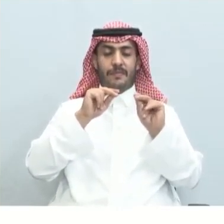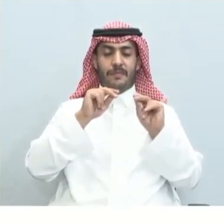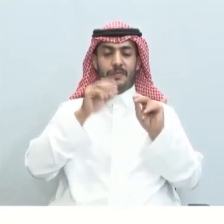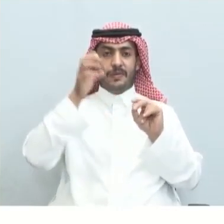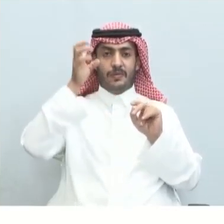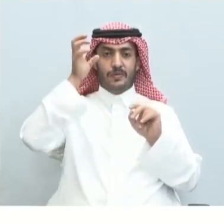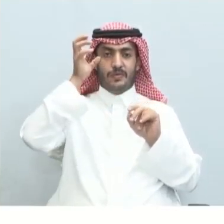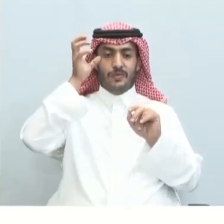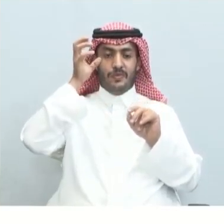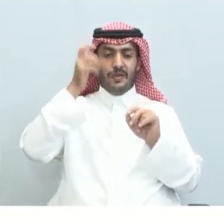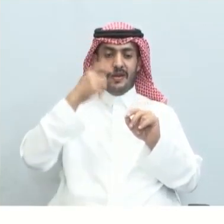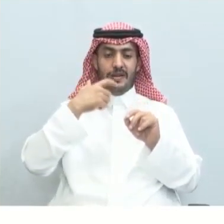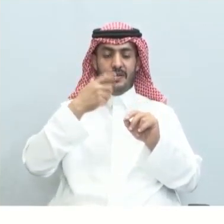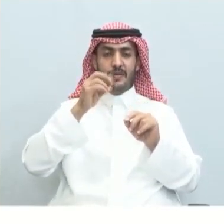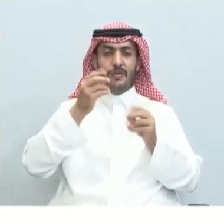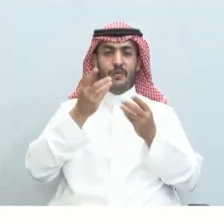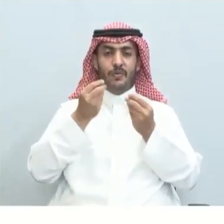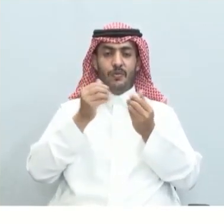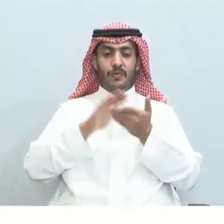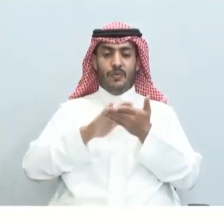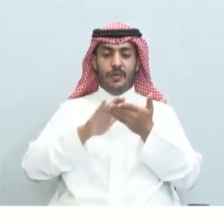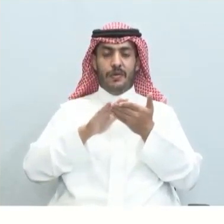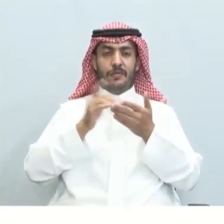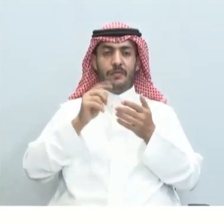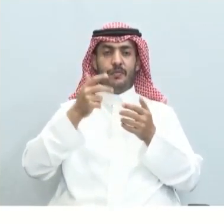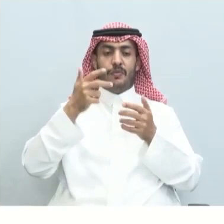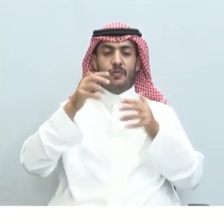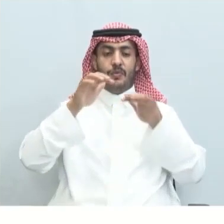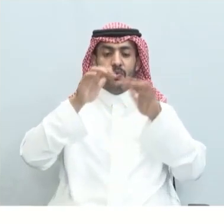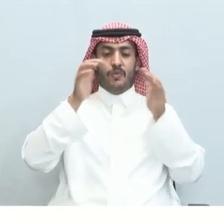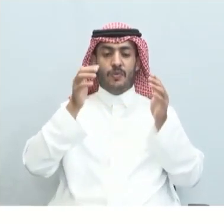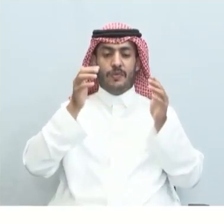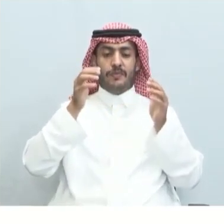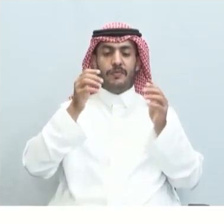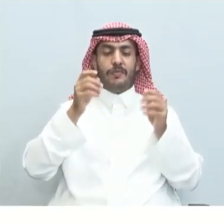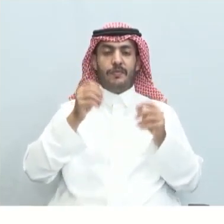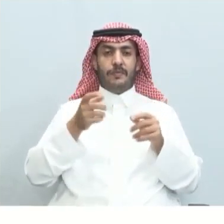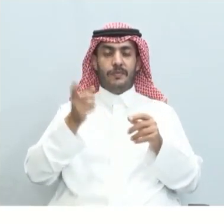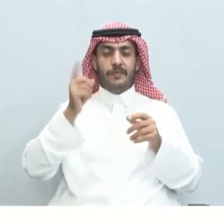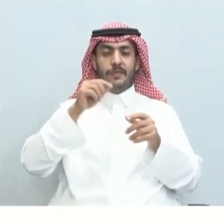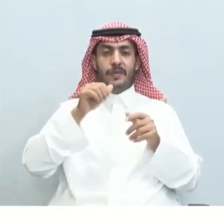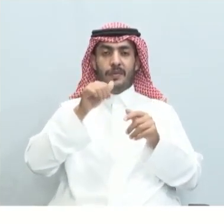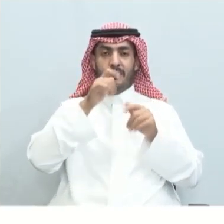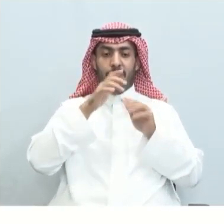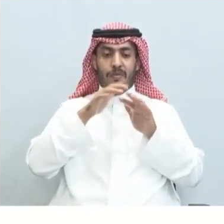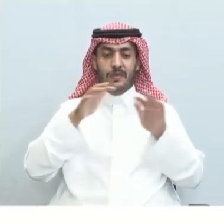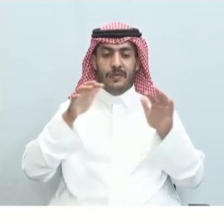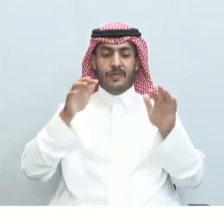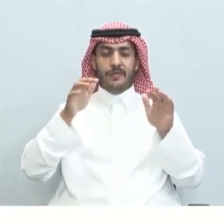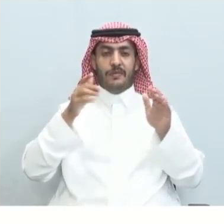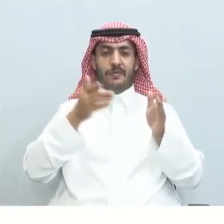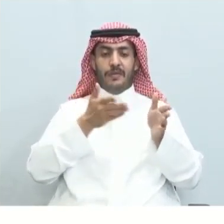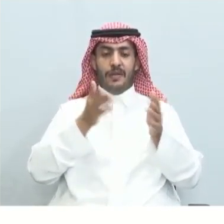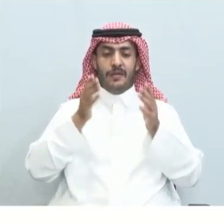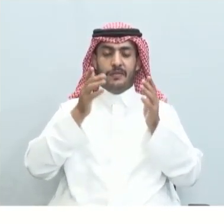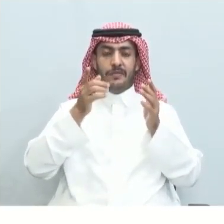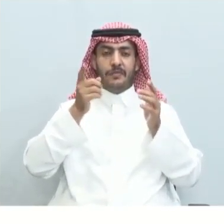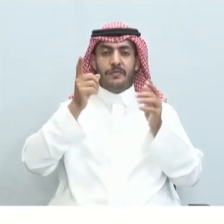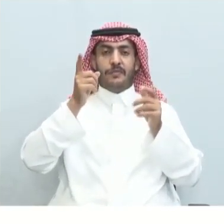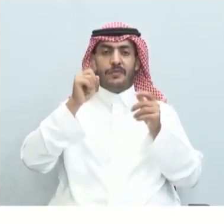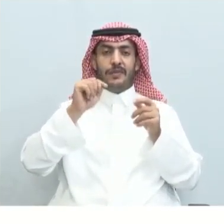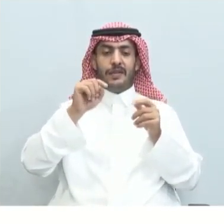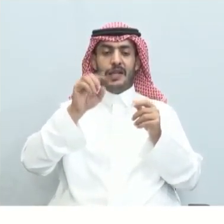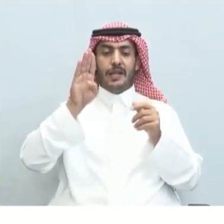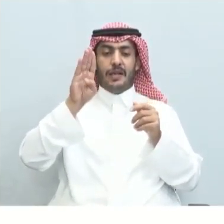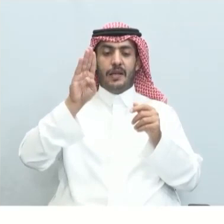مثل الصخور التربه الغيوم الانهار والمحيطات